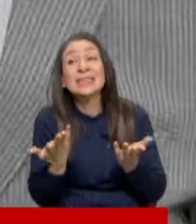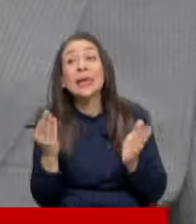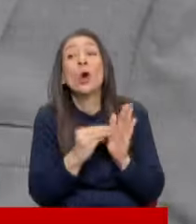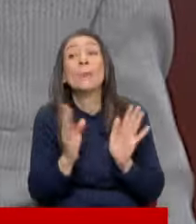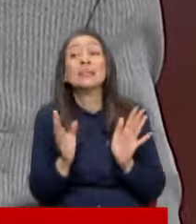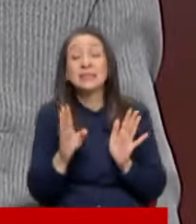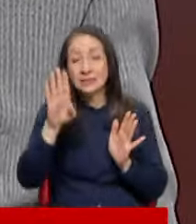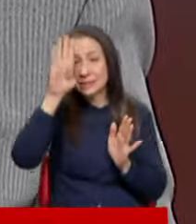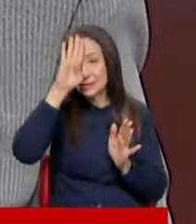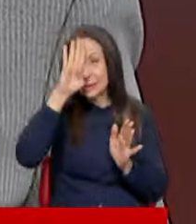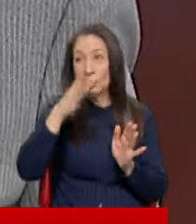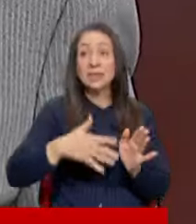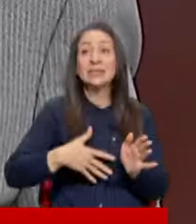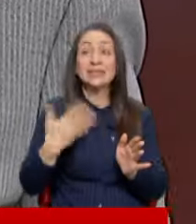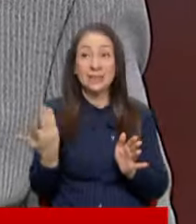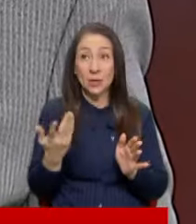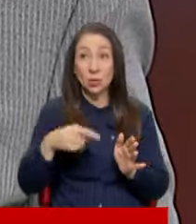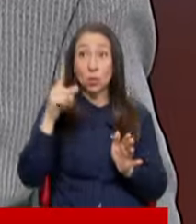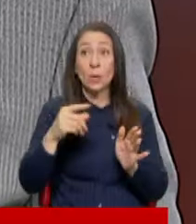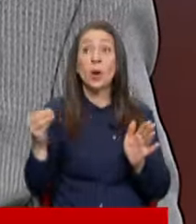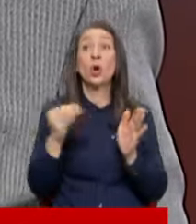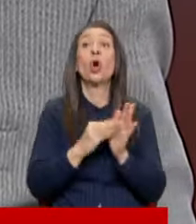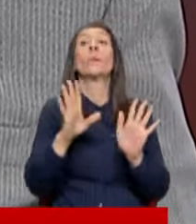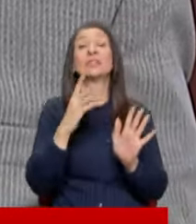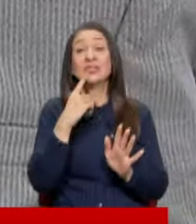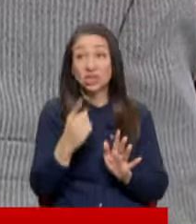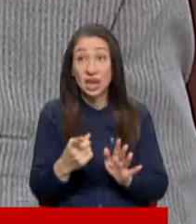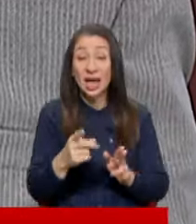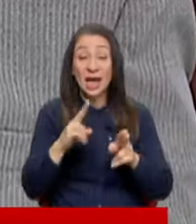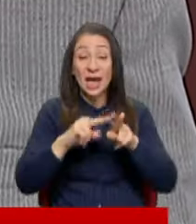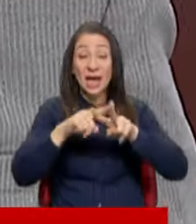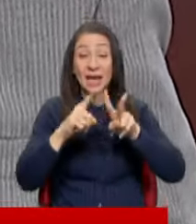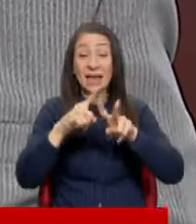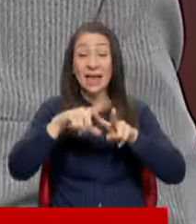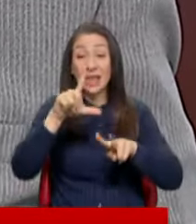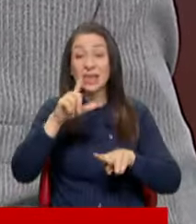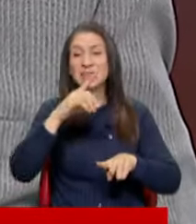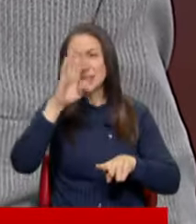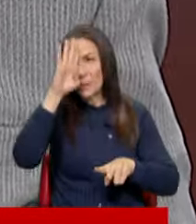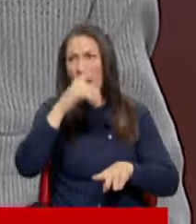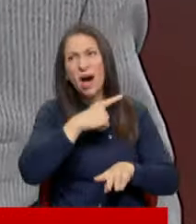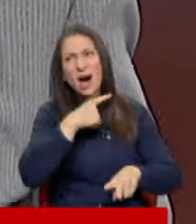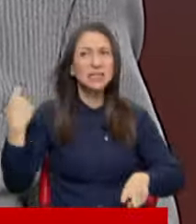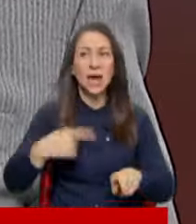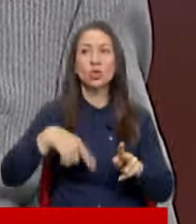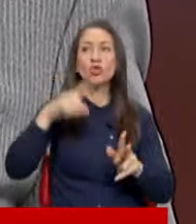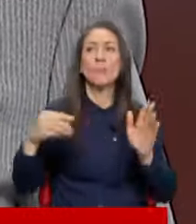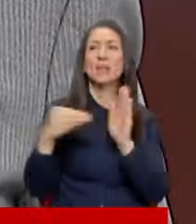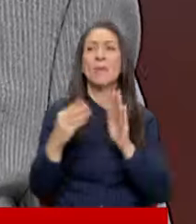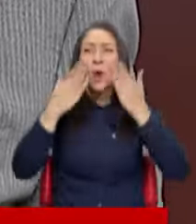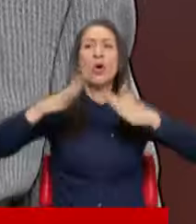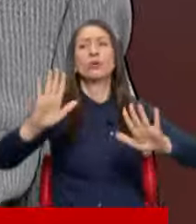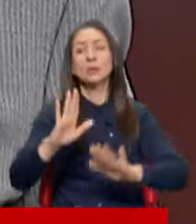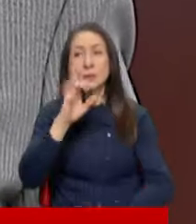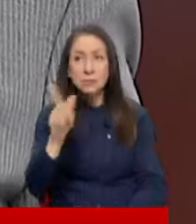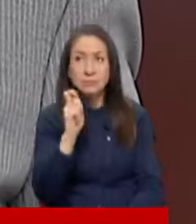almazsın istanbullunun istemediğini gündeme almıyorum diyeceğine Kanal İstanbul Asla gündemimizde yoktur desene